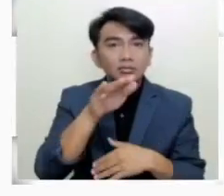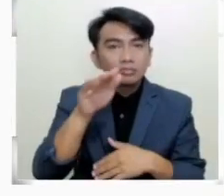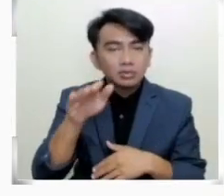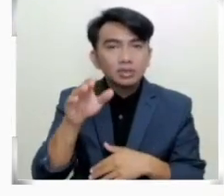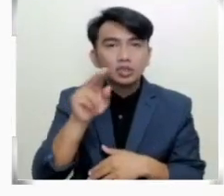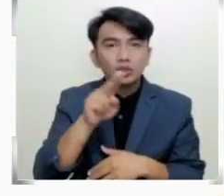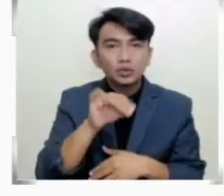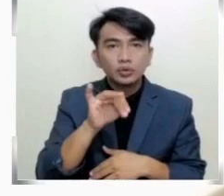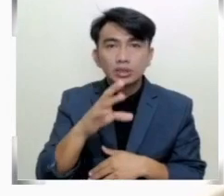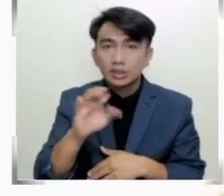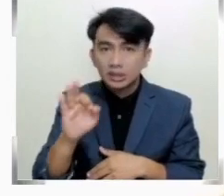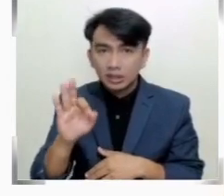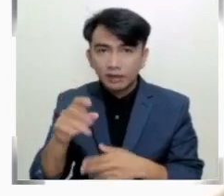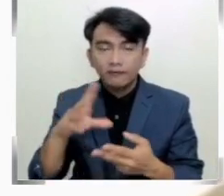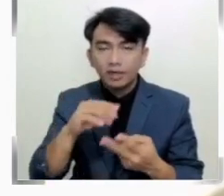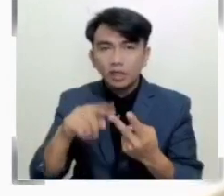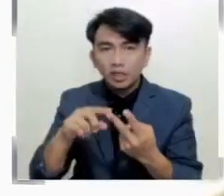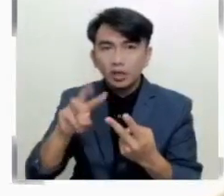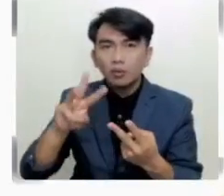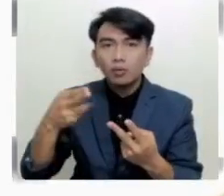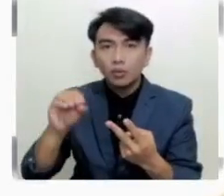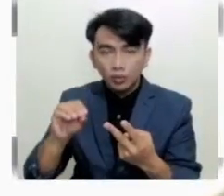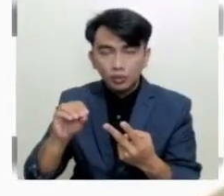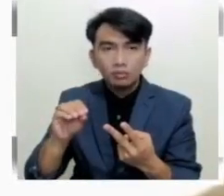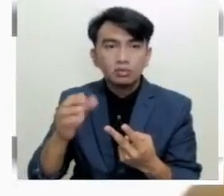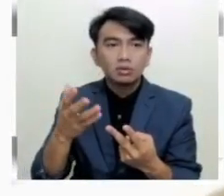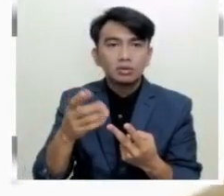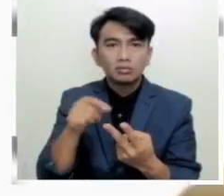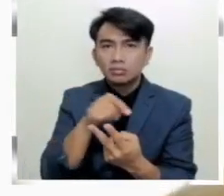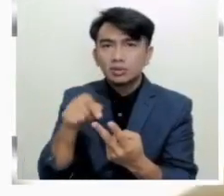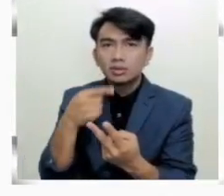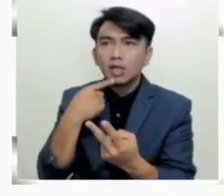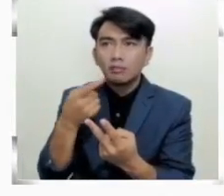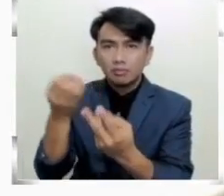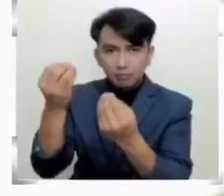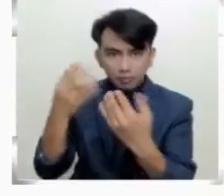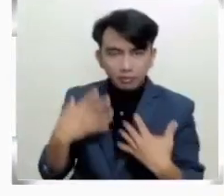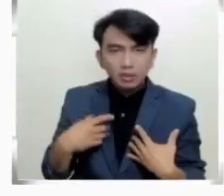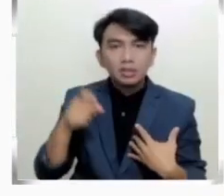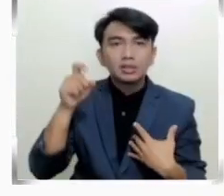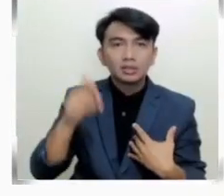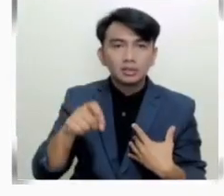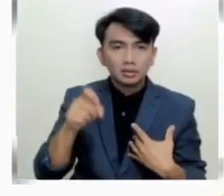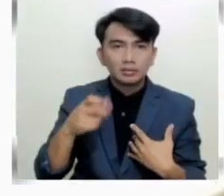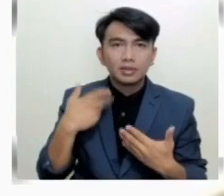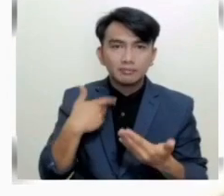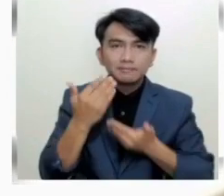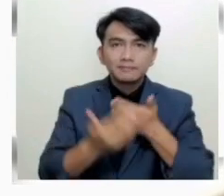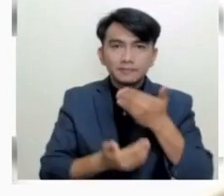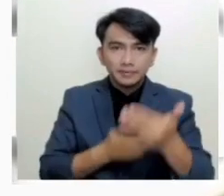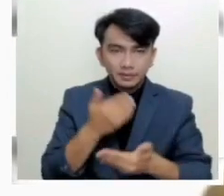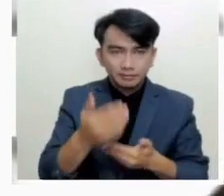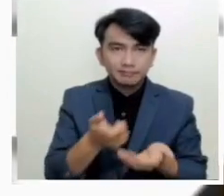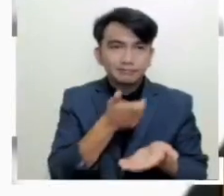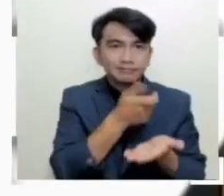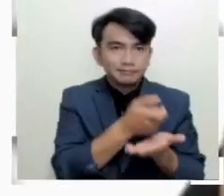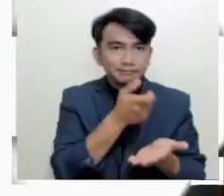Health Organization and they have said that we need to conduct the supplemental immunization